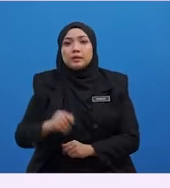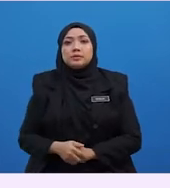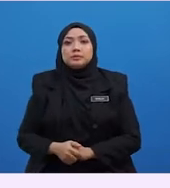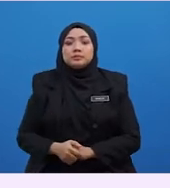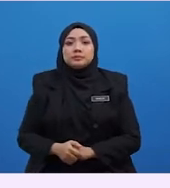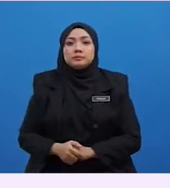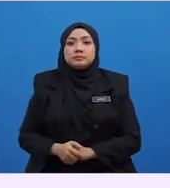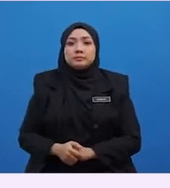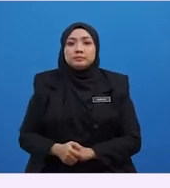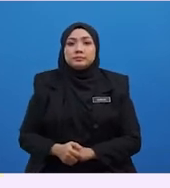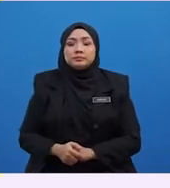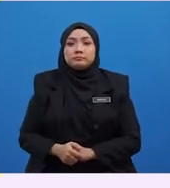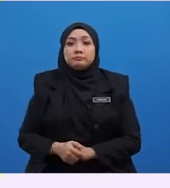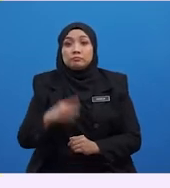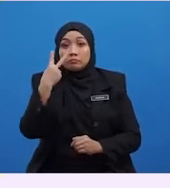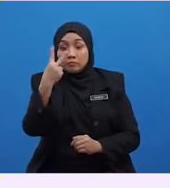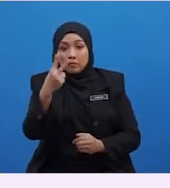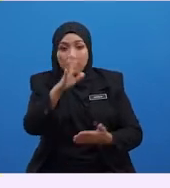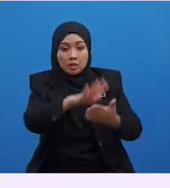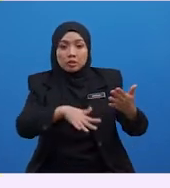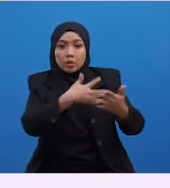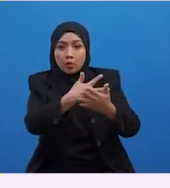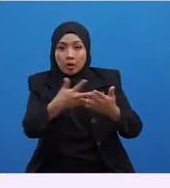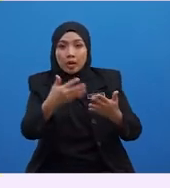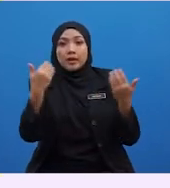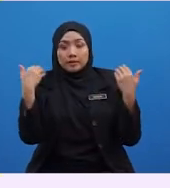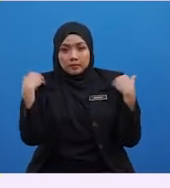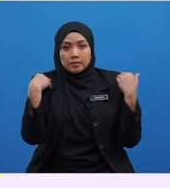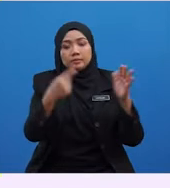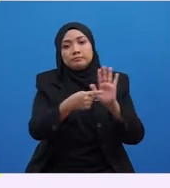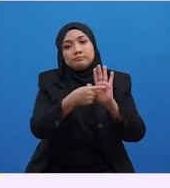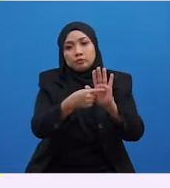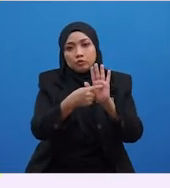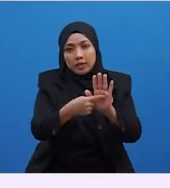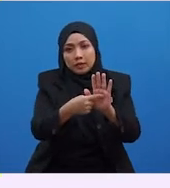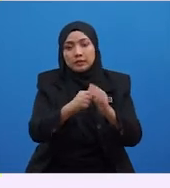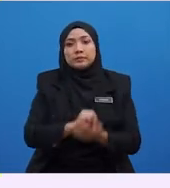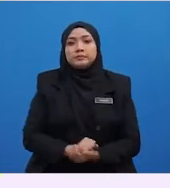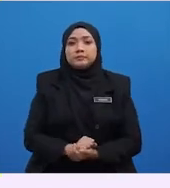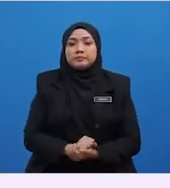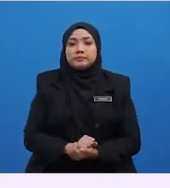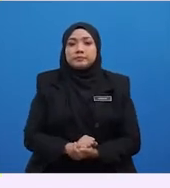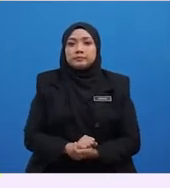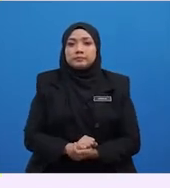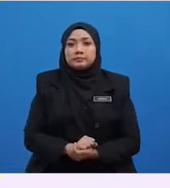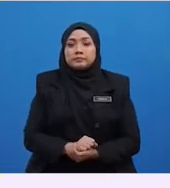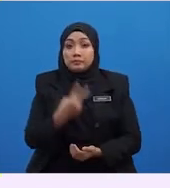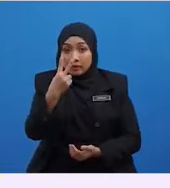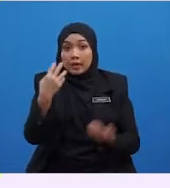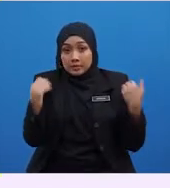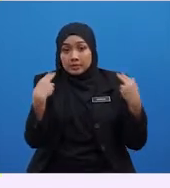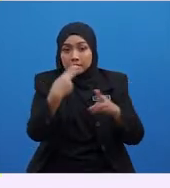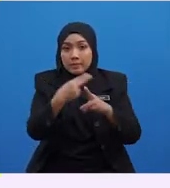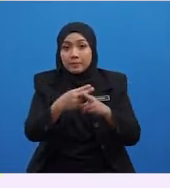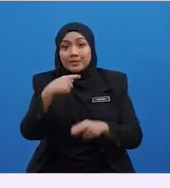http://localhost/papamurid.php. Halaman papamurid.php dipaparkan. Adakah nama Dustin Johnson telah